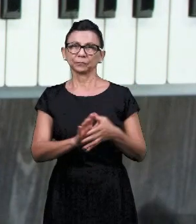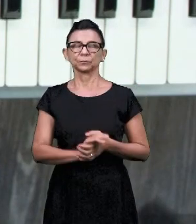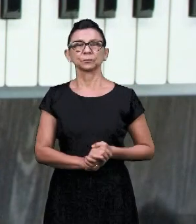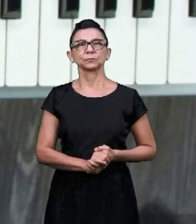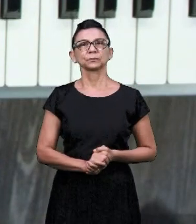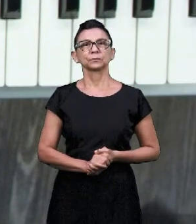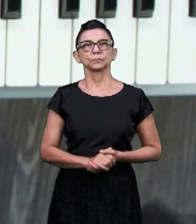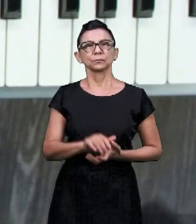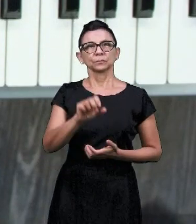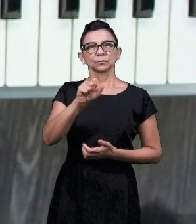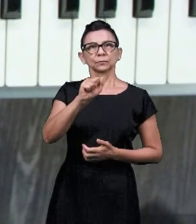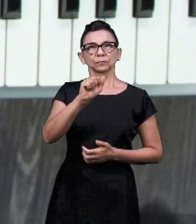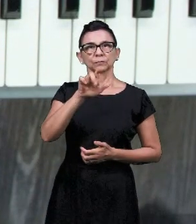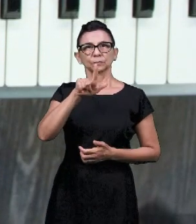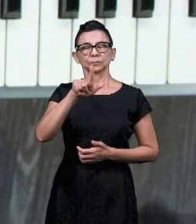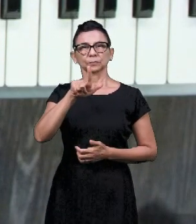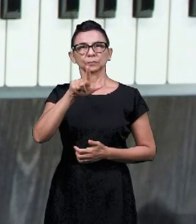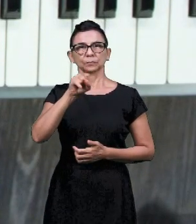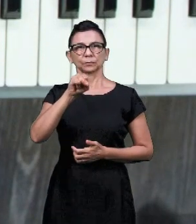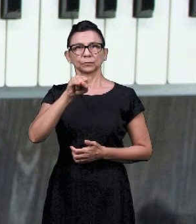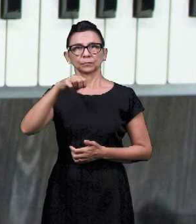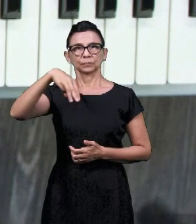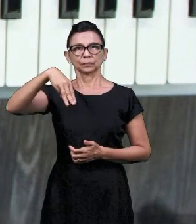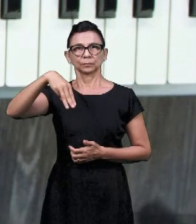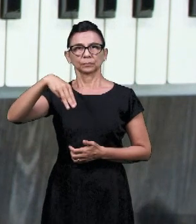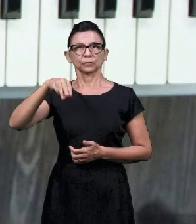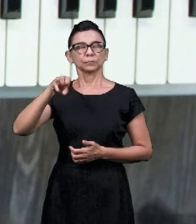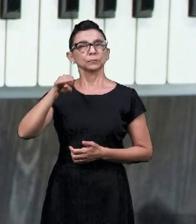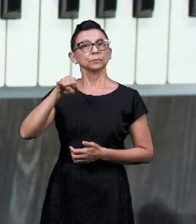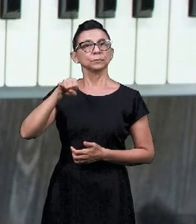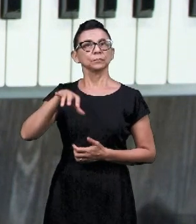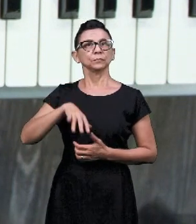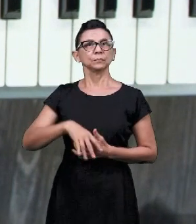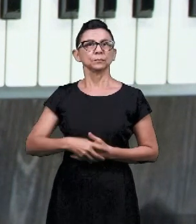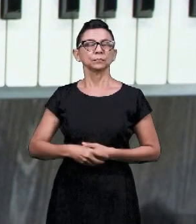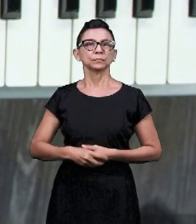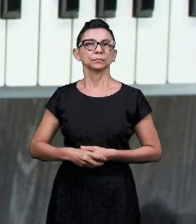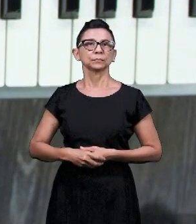Sol, si, mi. É M.